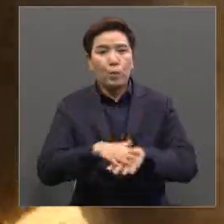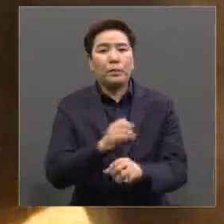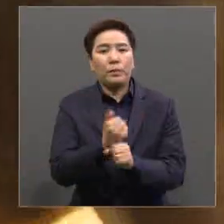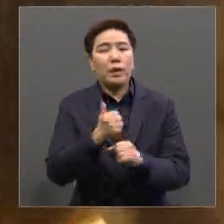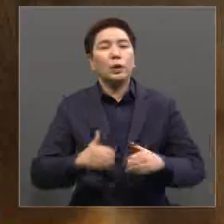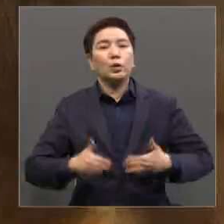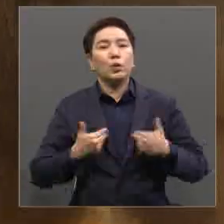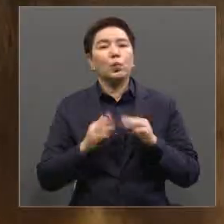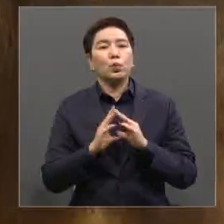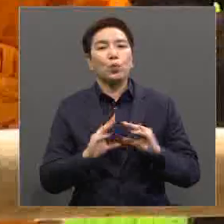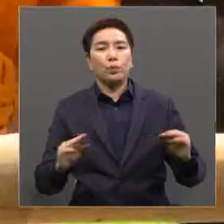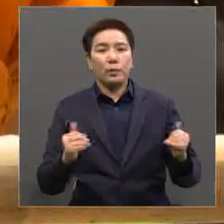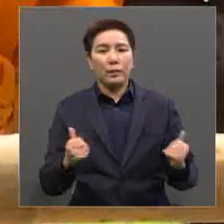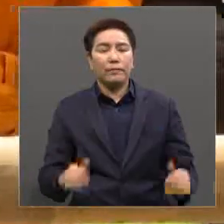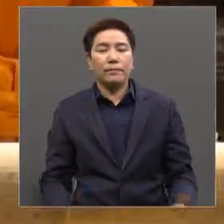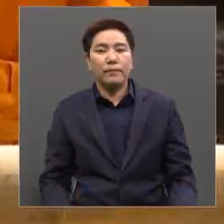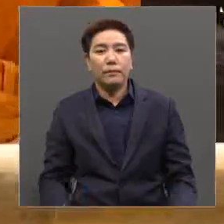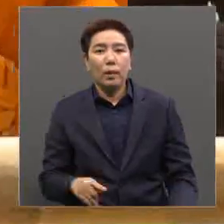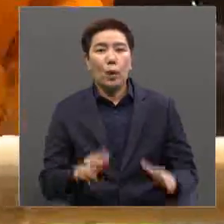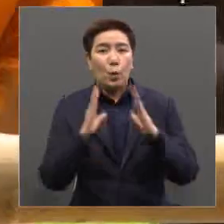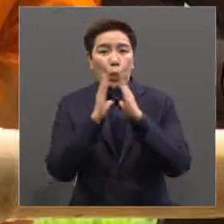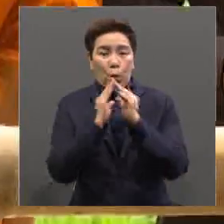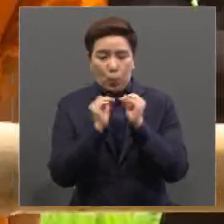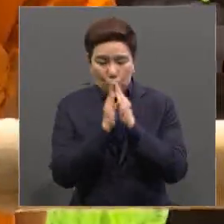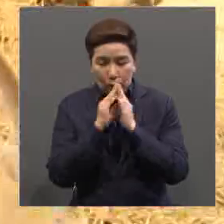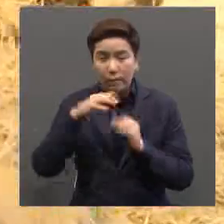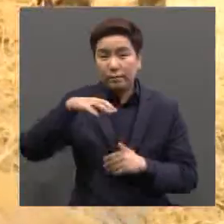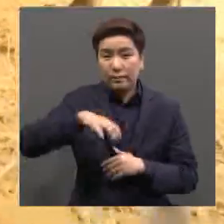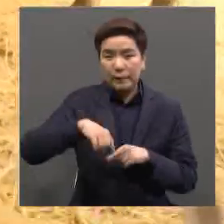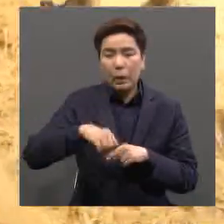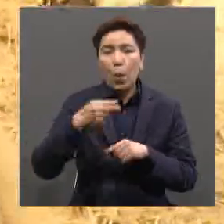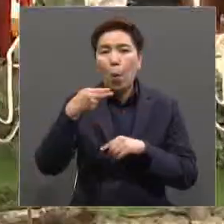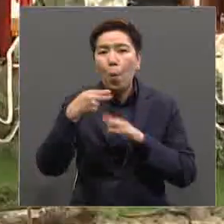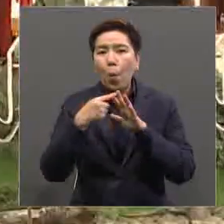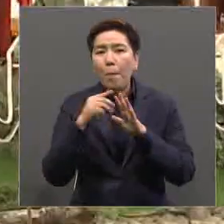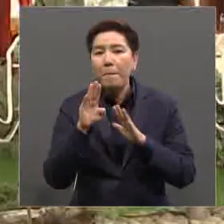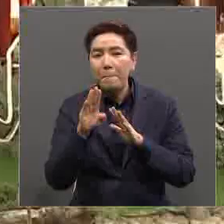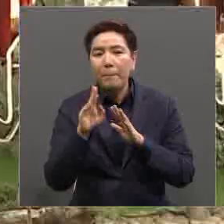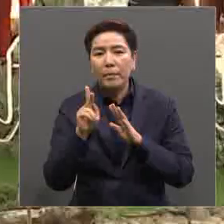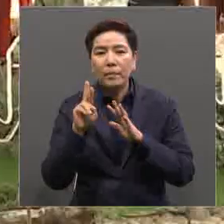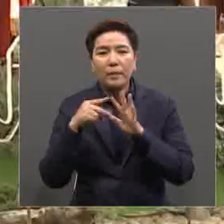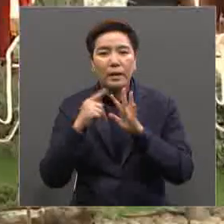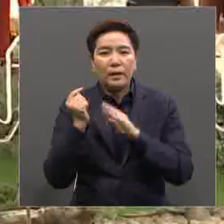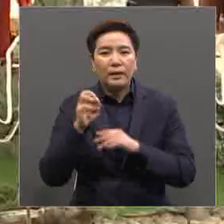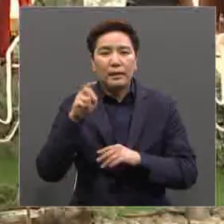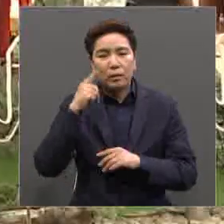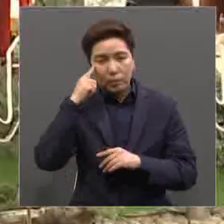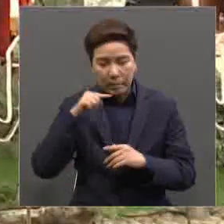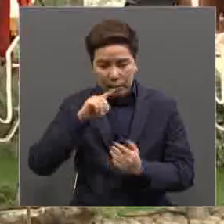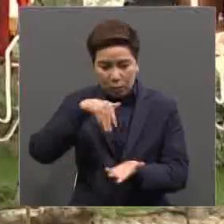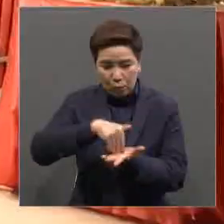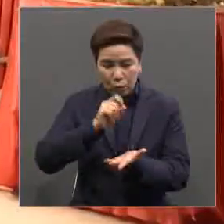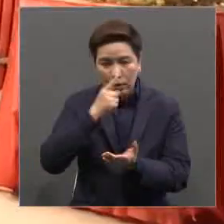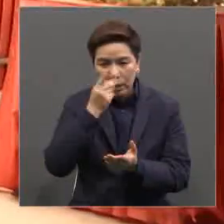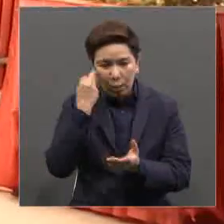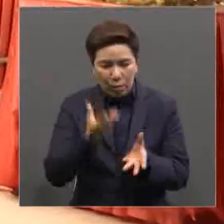ได้อย่างสงบสุขนั่นเองค่ะ ซึ่งวัดหุบกระทิงเนี่ยนะครับก็ได้แบ่งพื้นที่เป็นแหล่งเรียนรู้จากการปรับเปลี่ยนพื้น